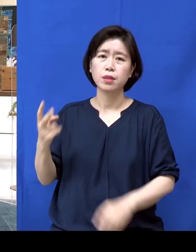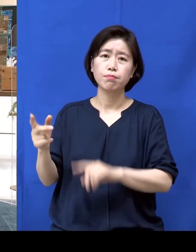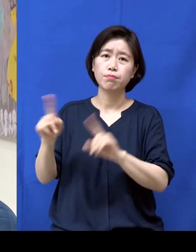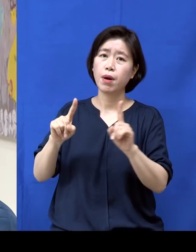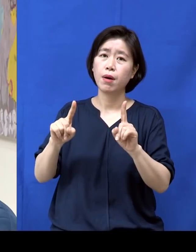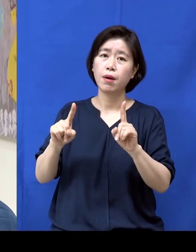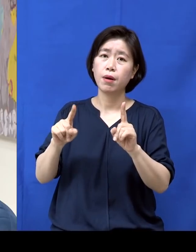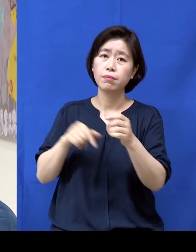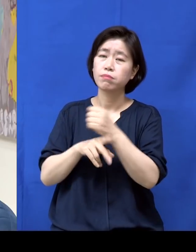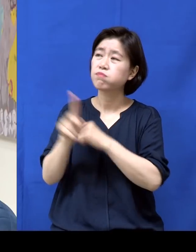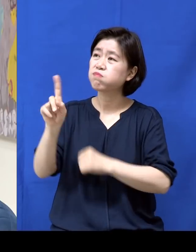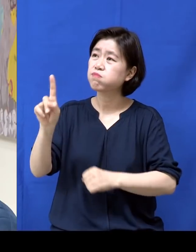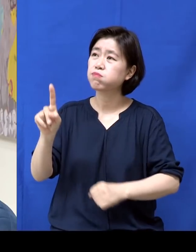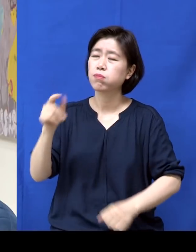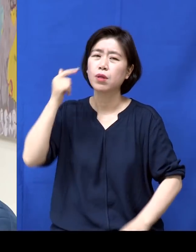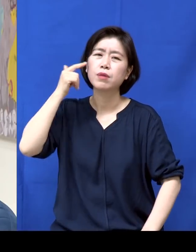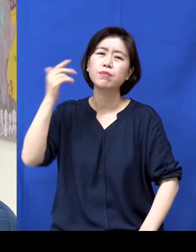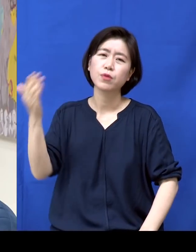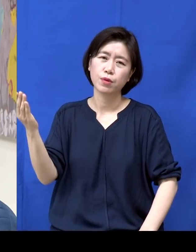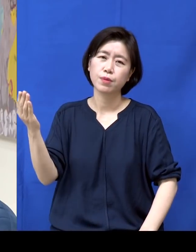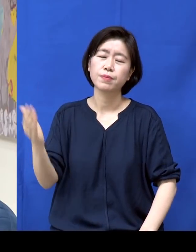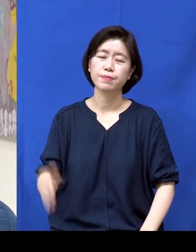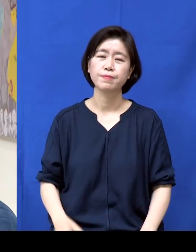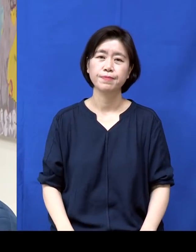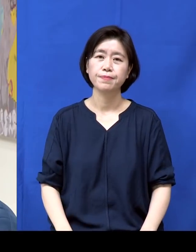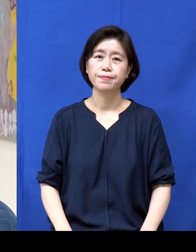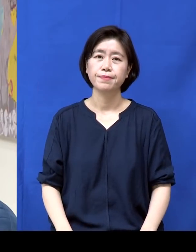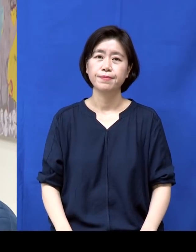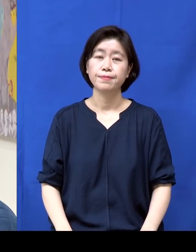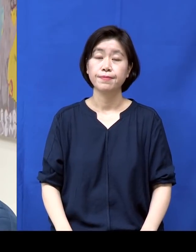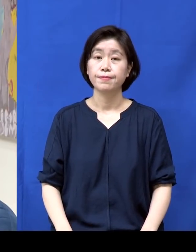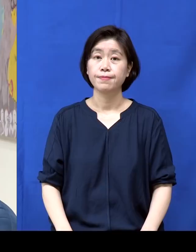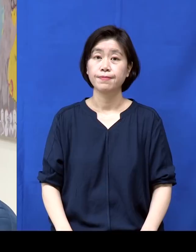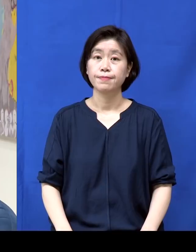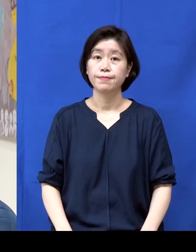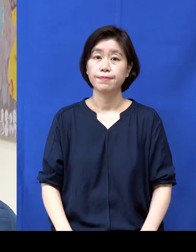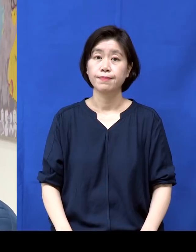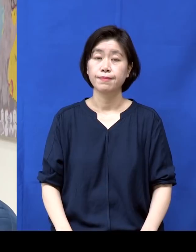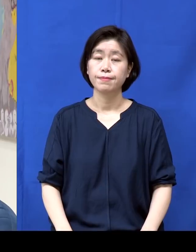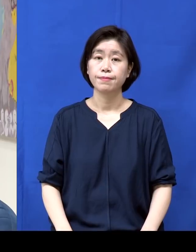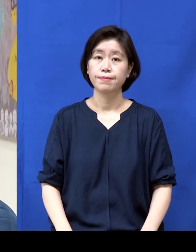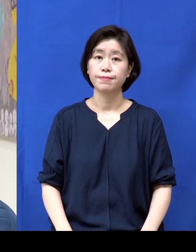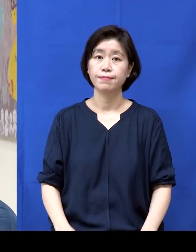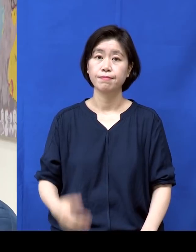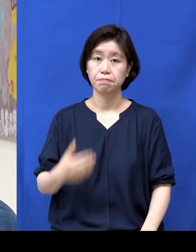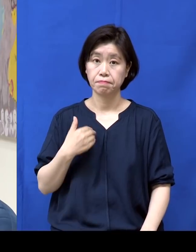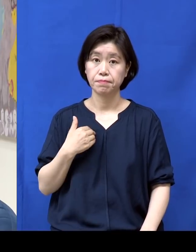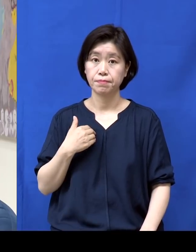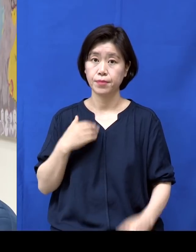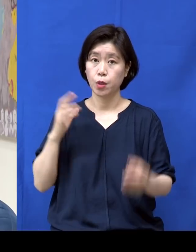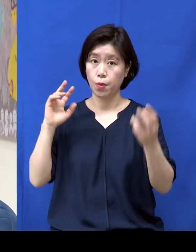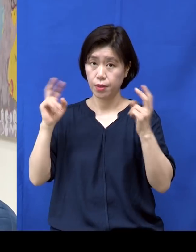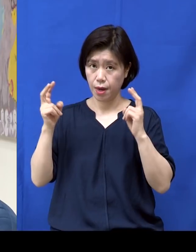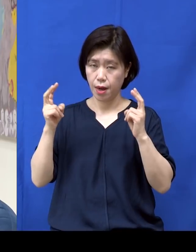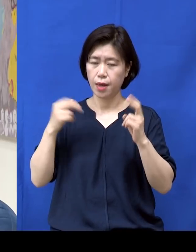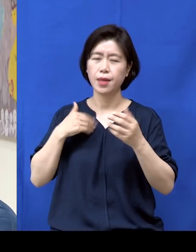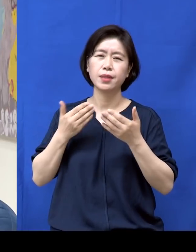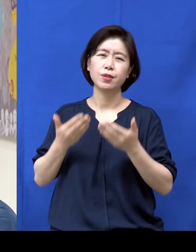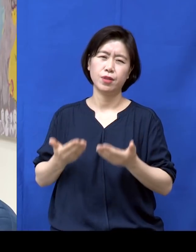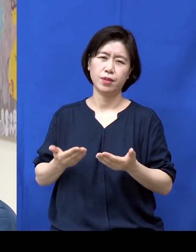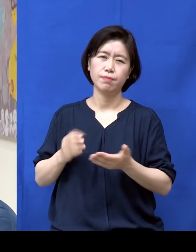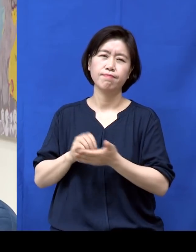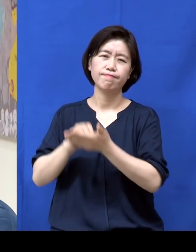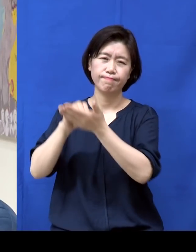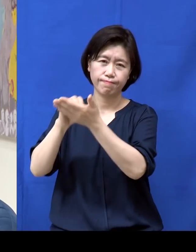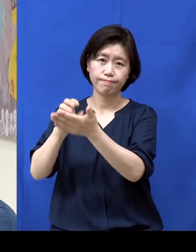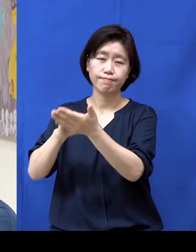이유가 무엇입니까? 라고 이제 질문이 시작됐고 저희가 회사에 병가를 내고 강원도 태백에